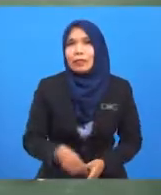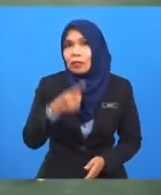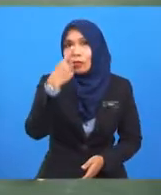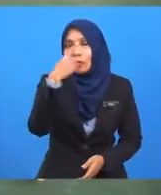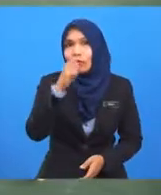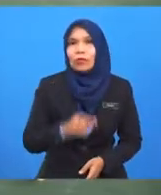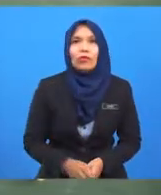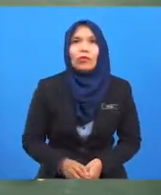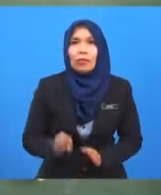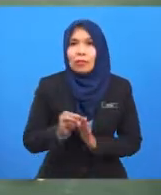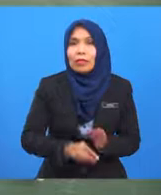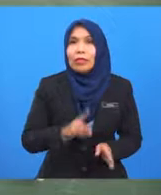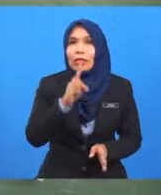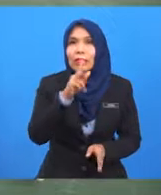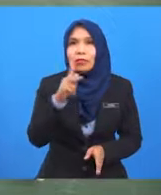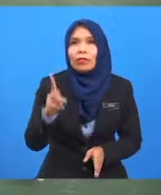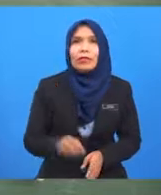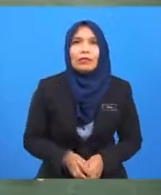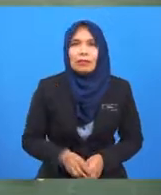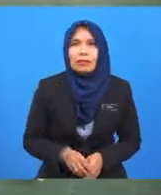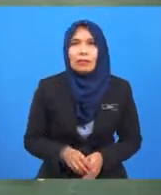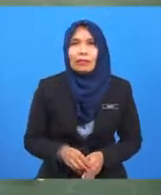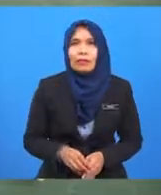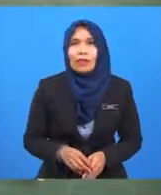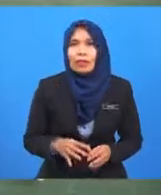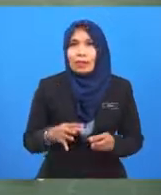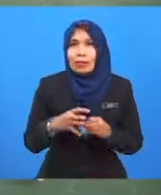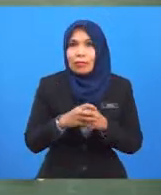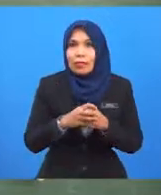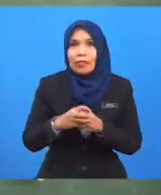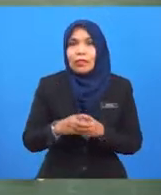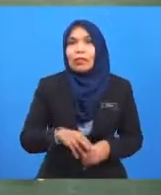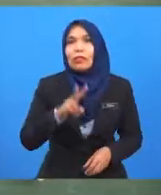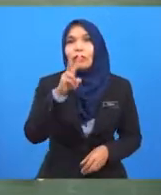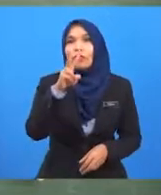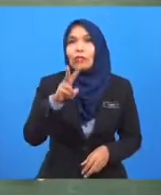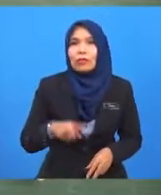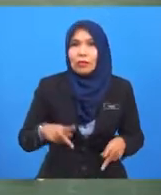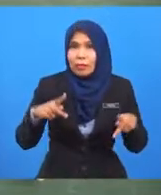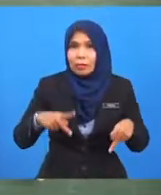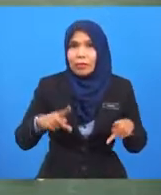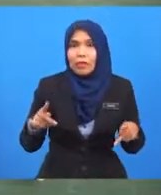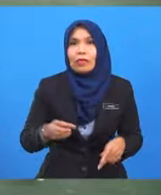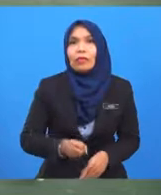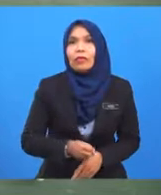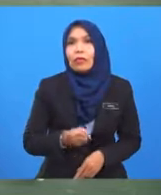menyatukan atau mengetatkan dua kepingan objek yang bergabung.